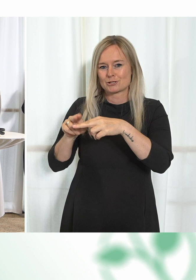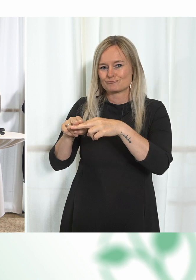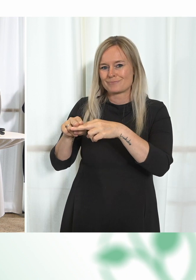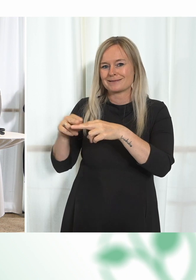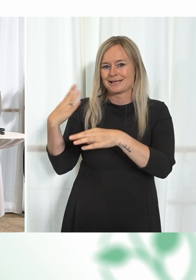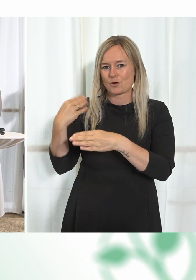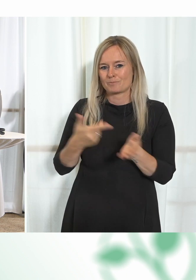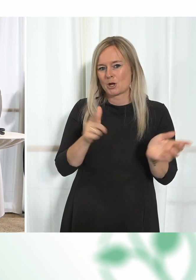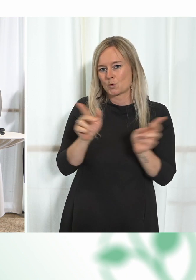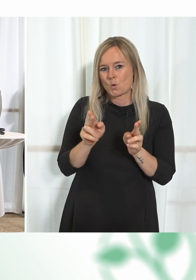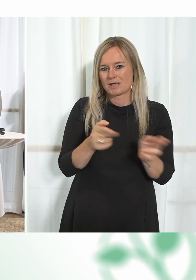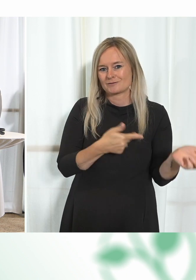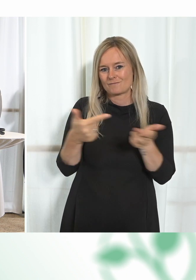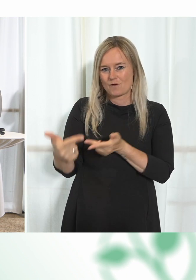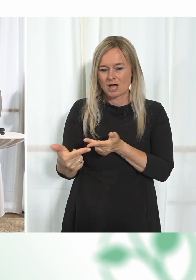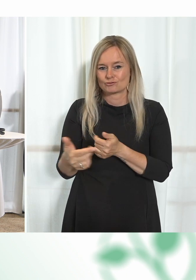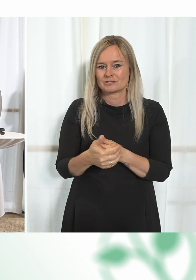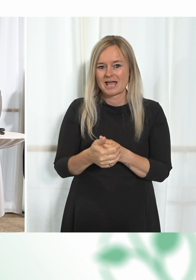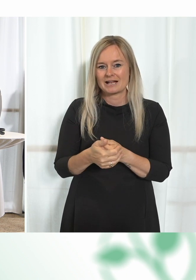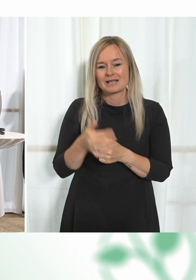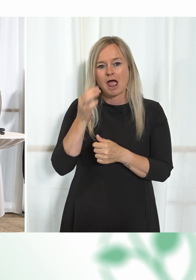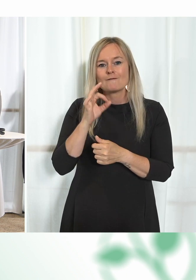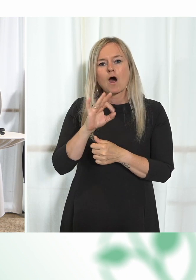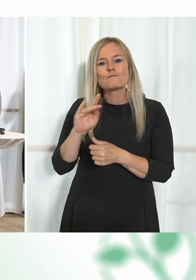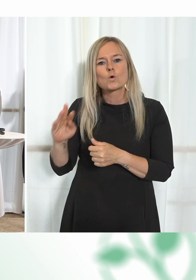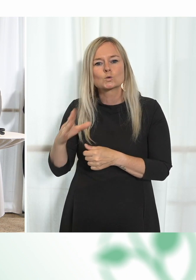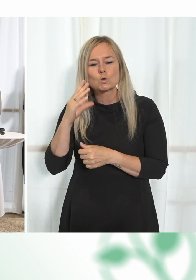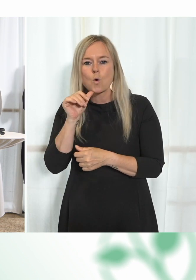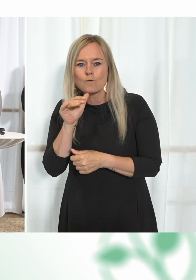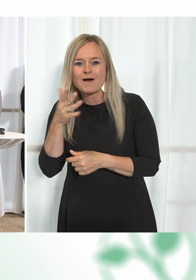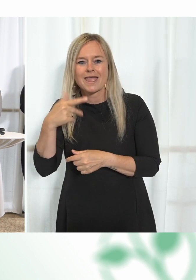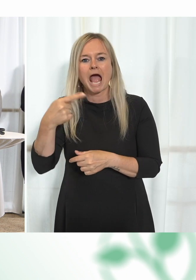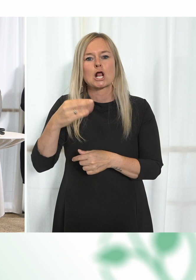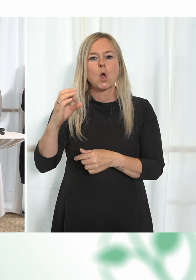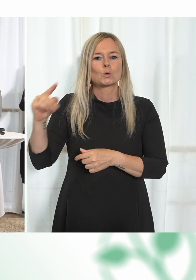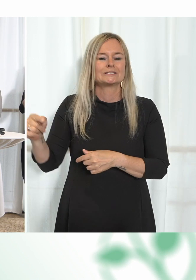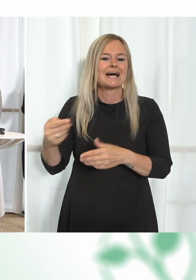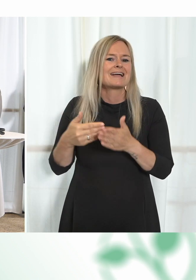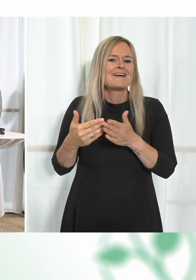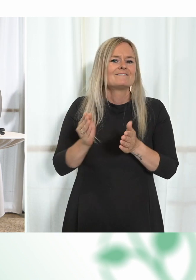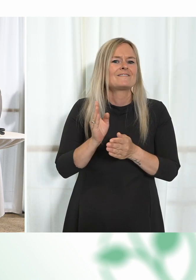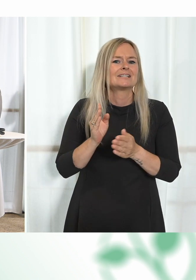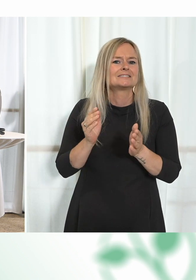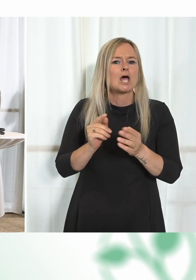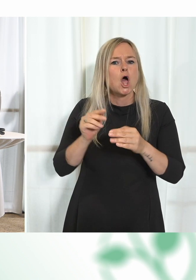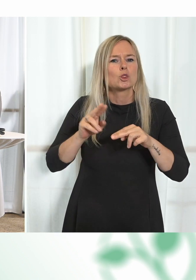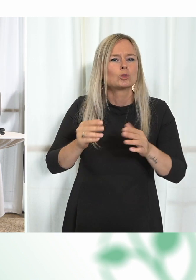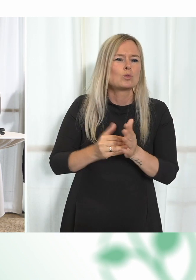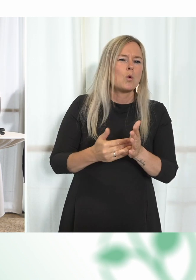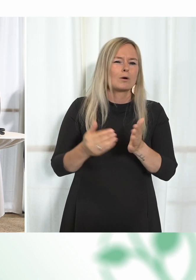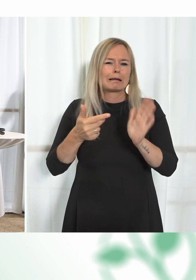vorstellen. Frau Fuchshofer, Herr Glockner, was ist denn alles noch geplant für Menschen mit Behinderung bei DM?